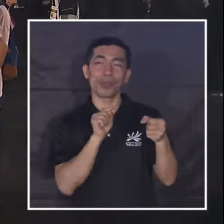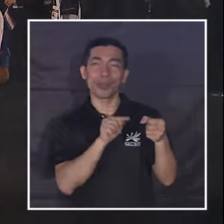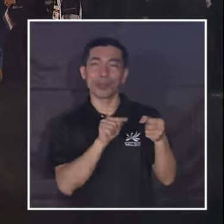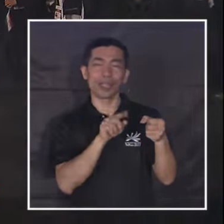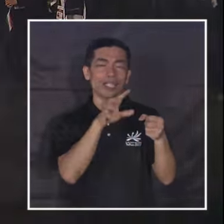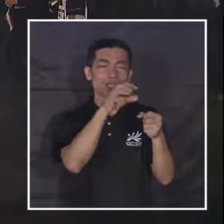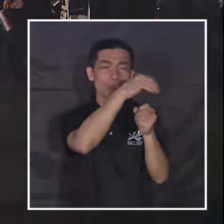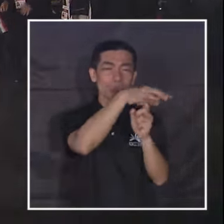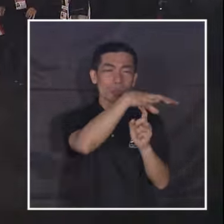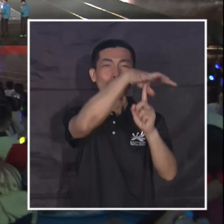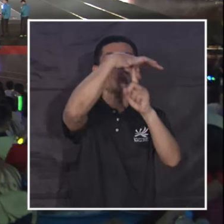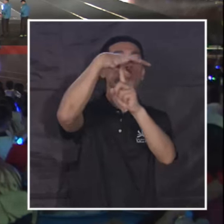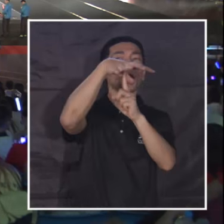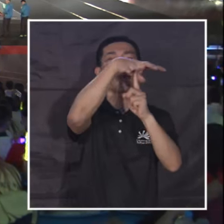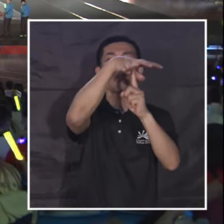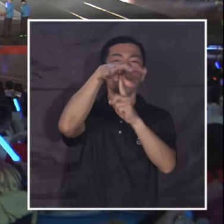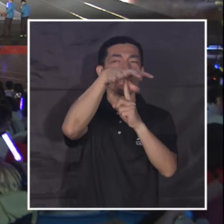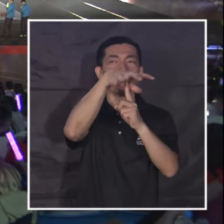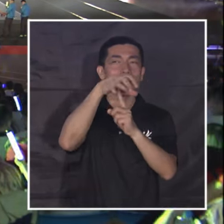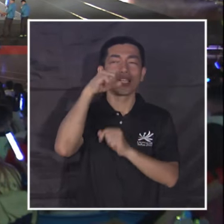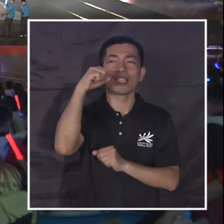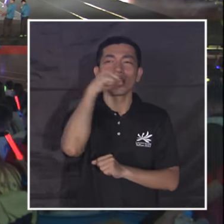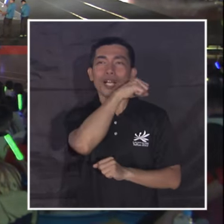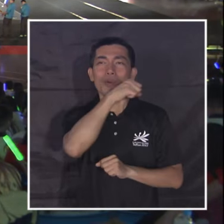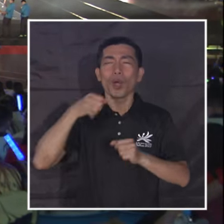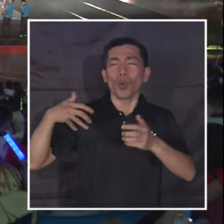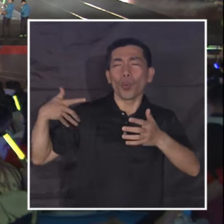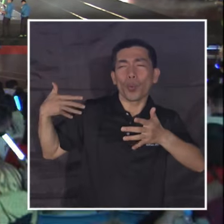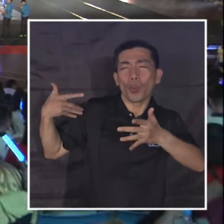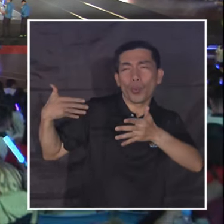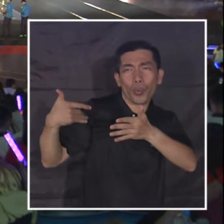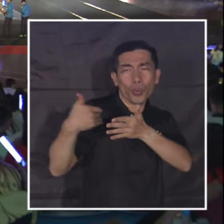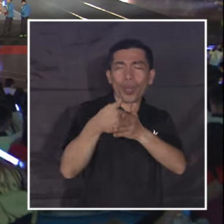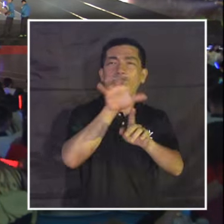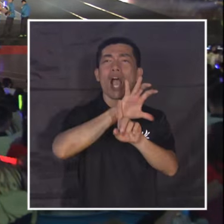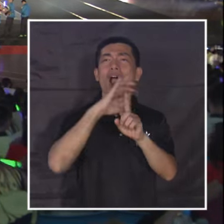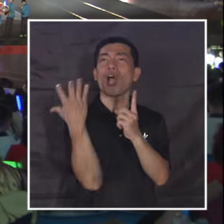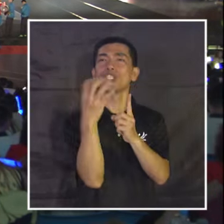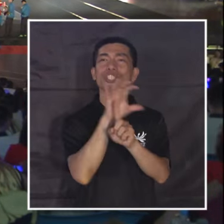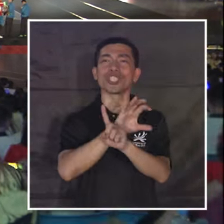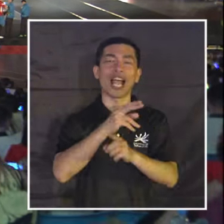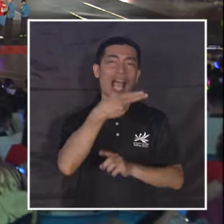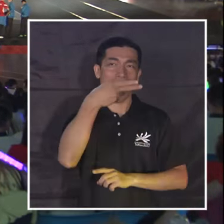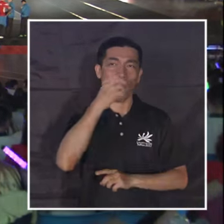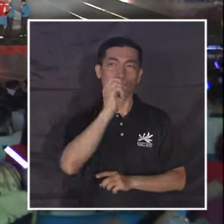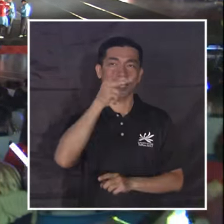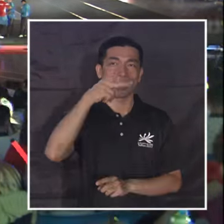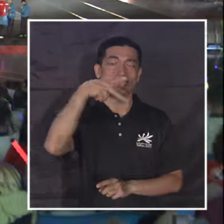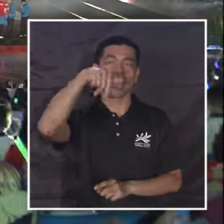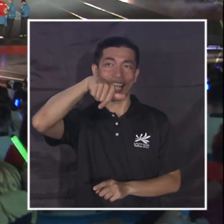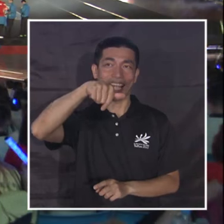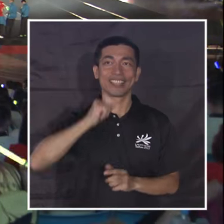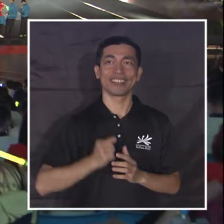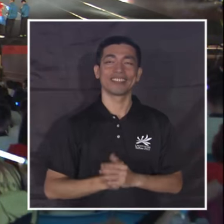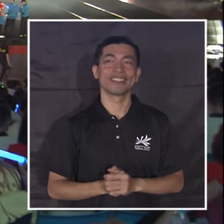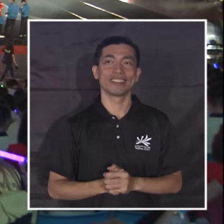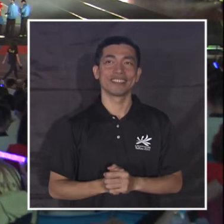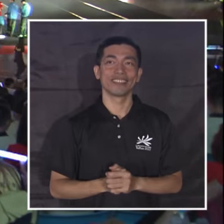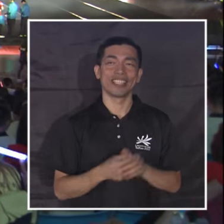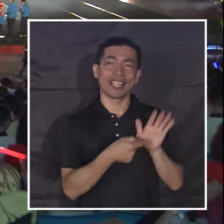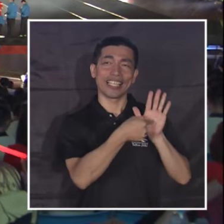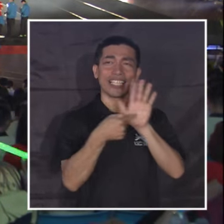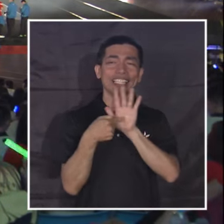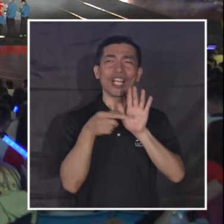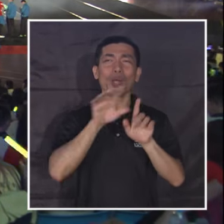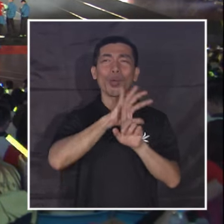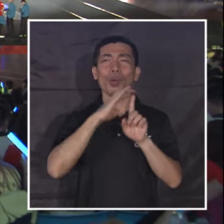成台湾最传统的客家油纸伞，非常代表台湾，尤其台湾的客家文化。这个油纸